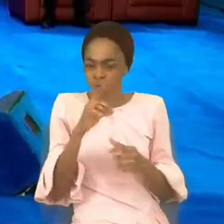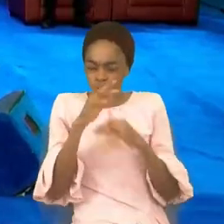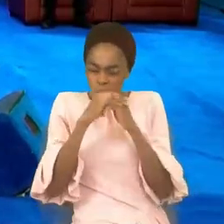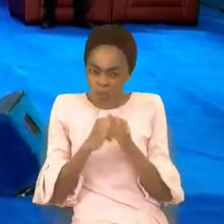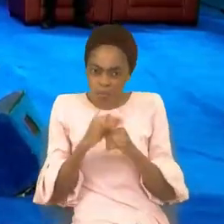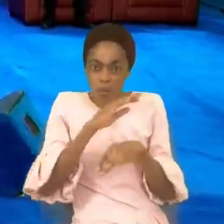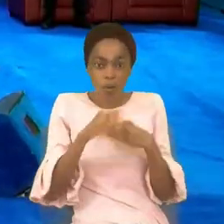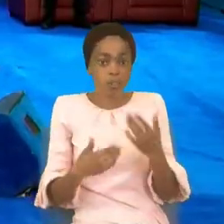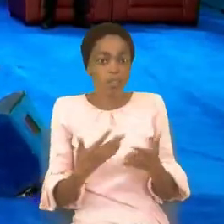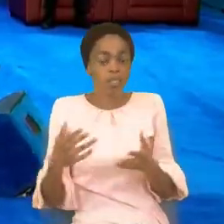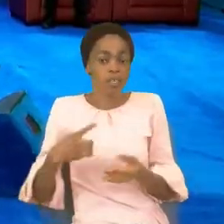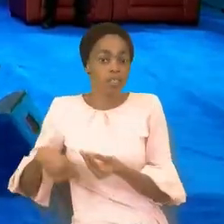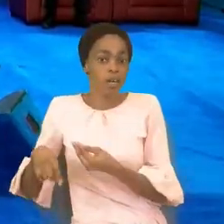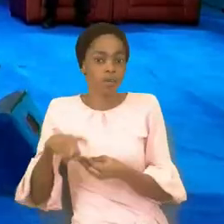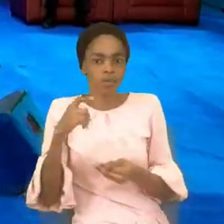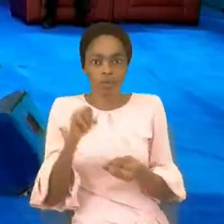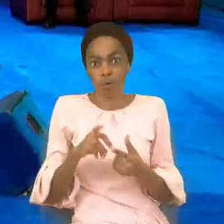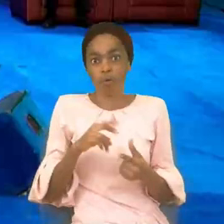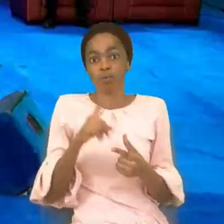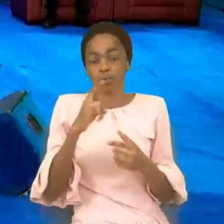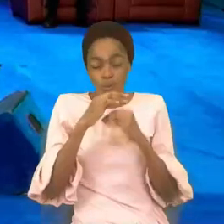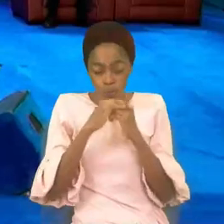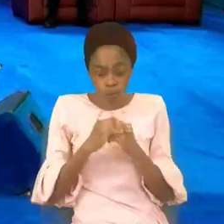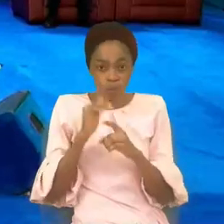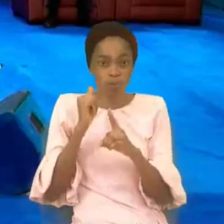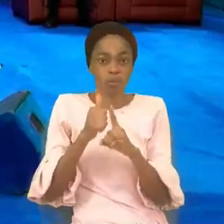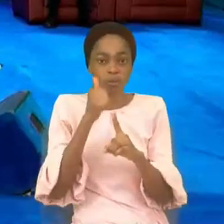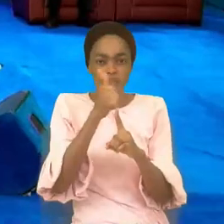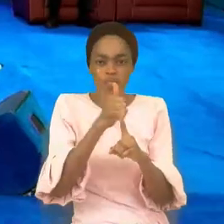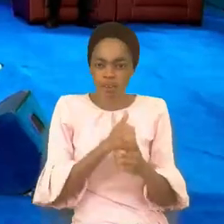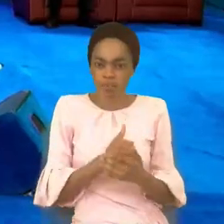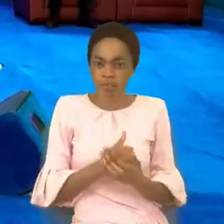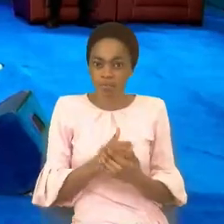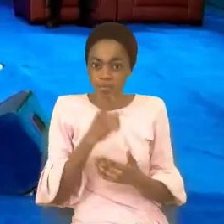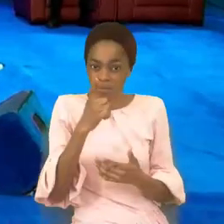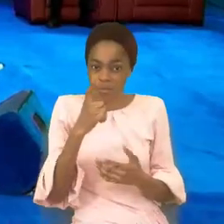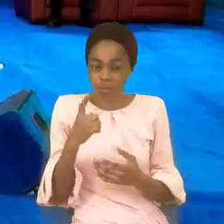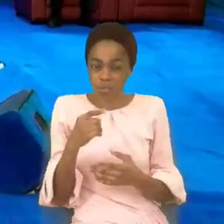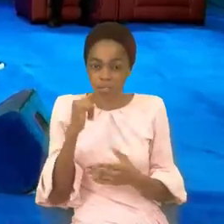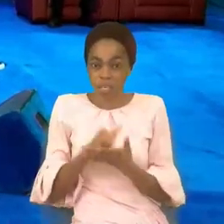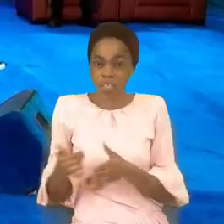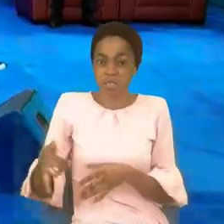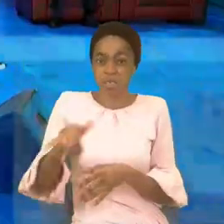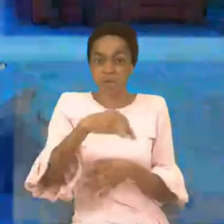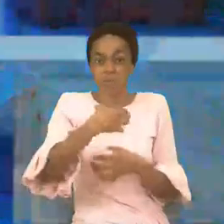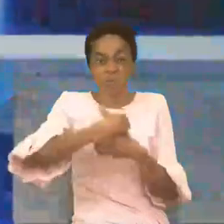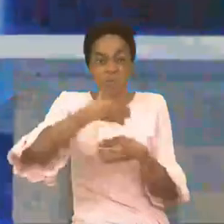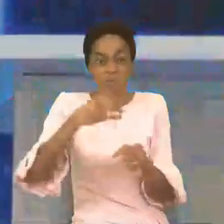autour de toi. Ou bien tu t'adores toi-même. Une simple créature d'hier.